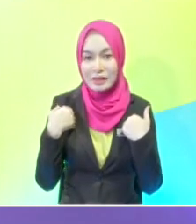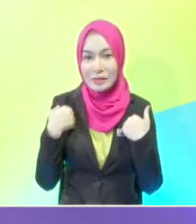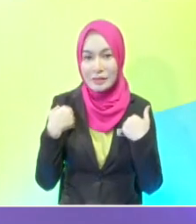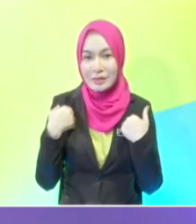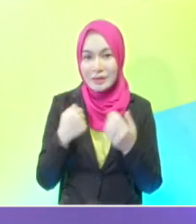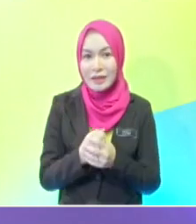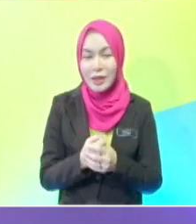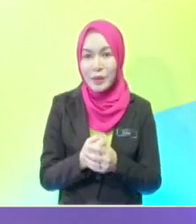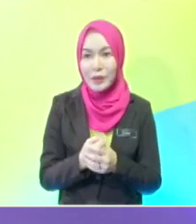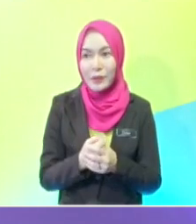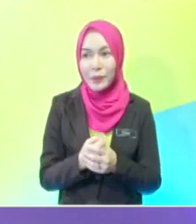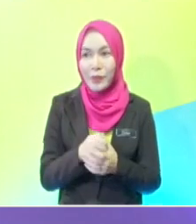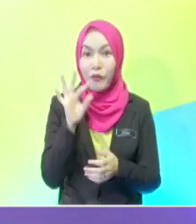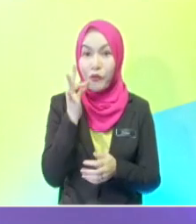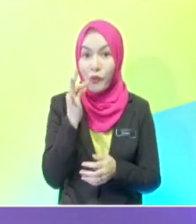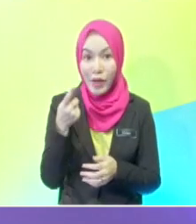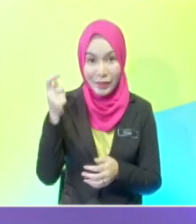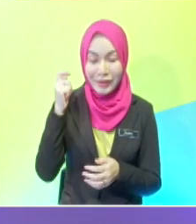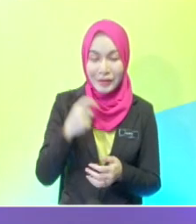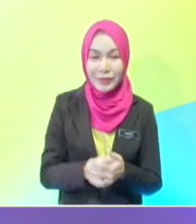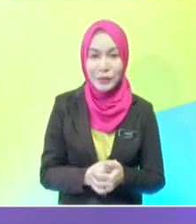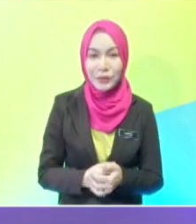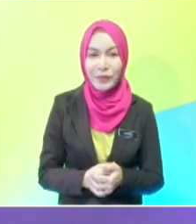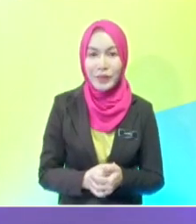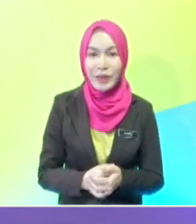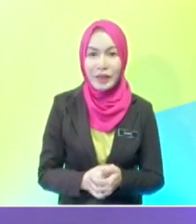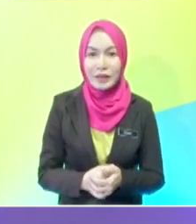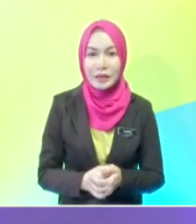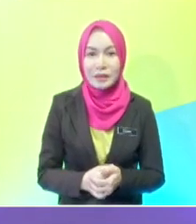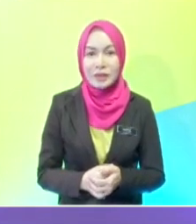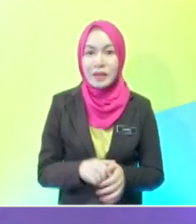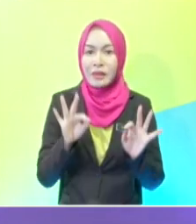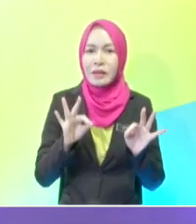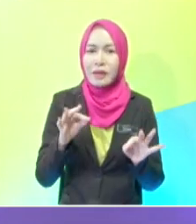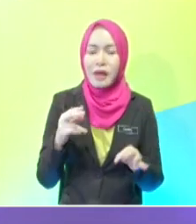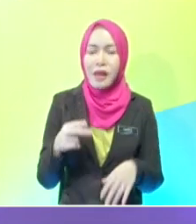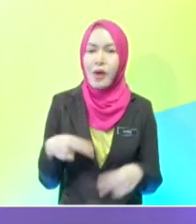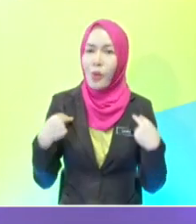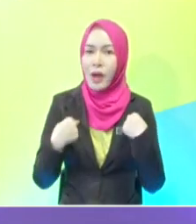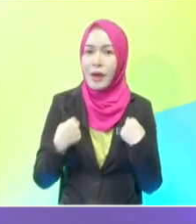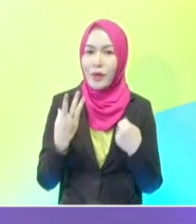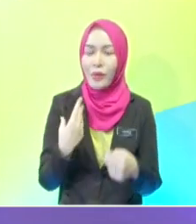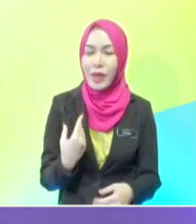adalah contoh bagi kalau hewan kita ada kambing kita ada lembut